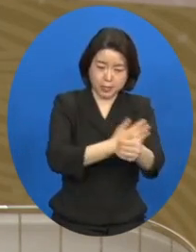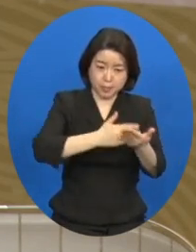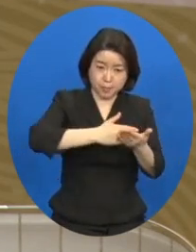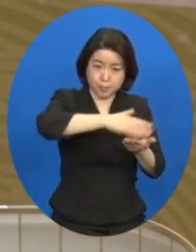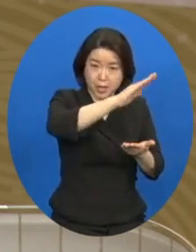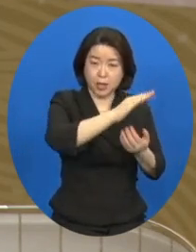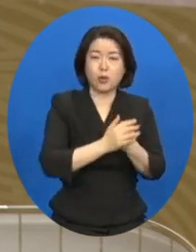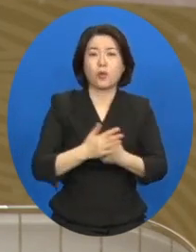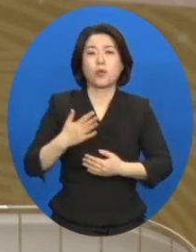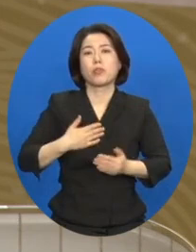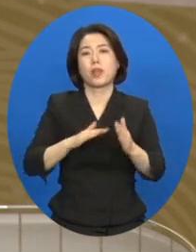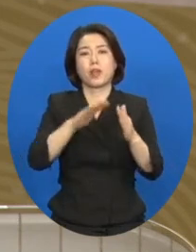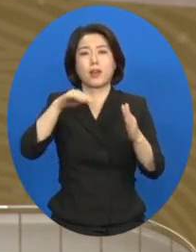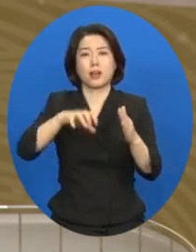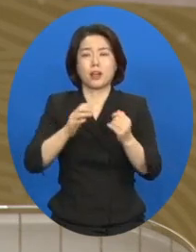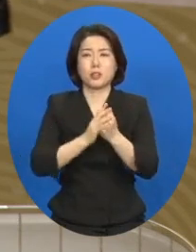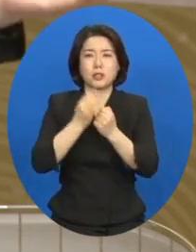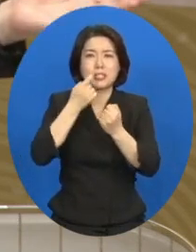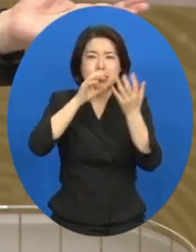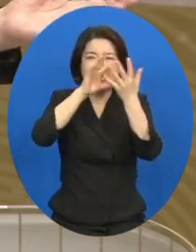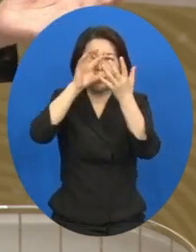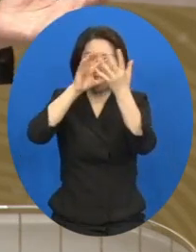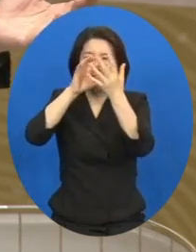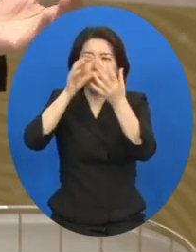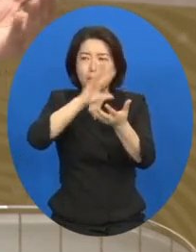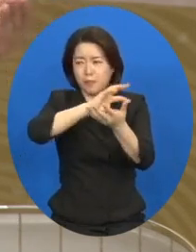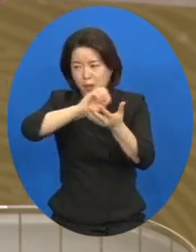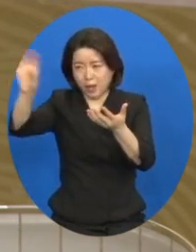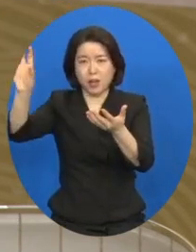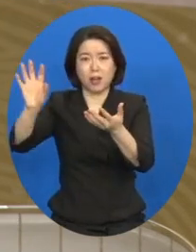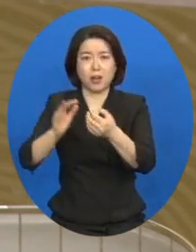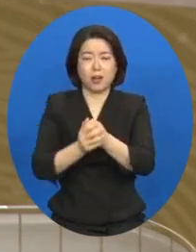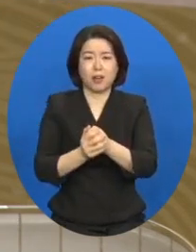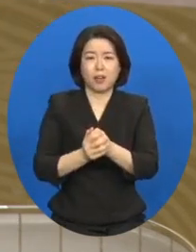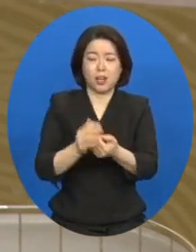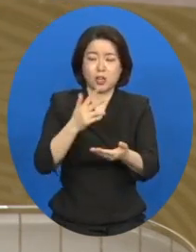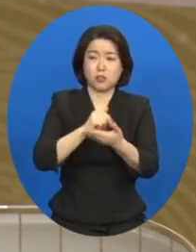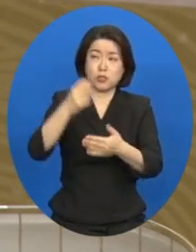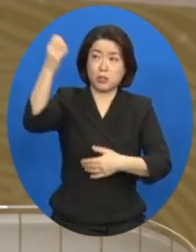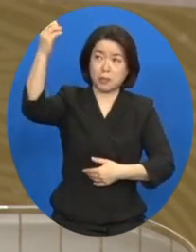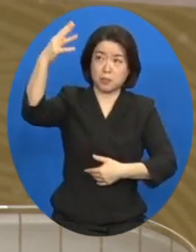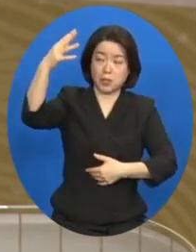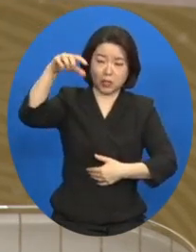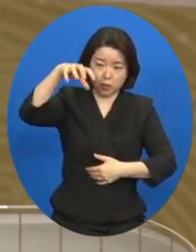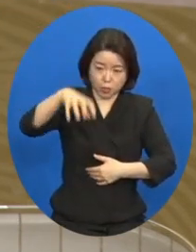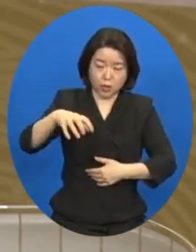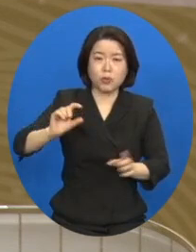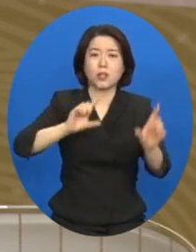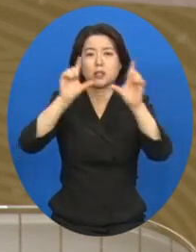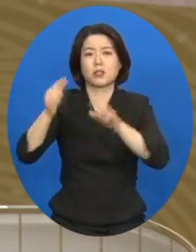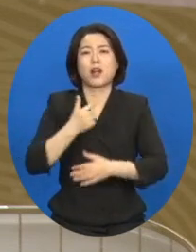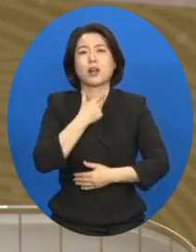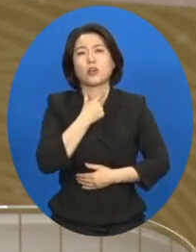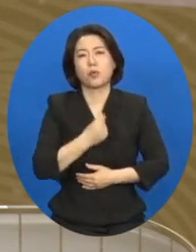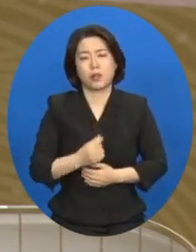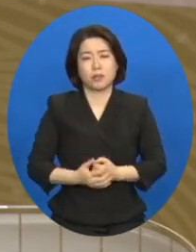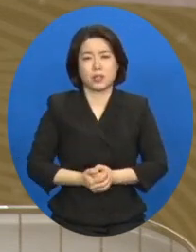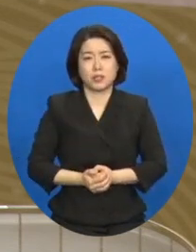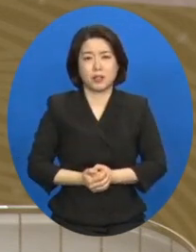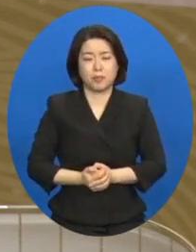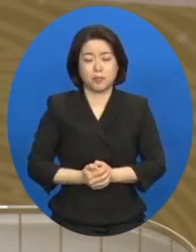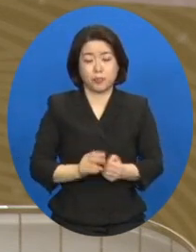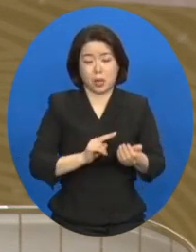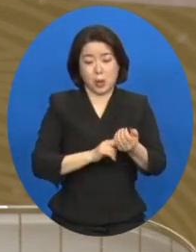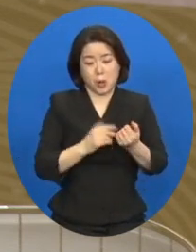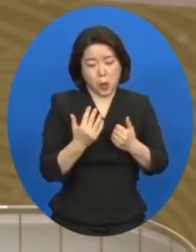우리 가정에 먹구름이 다 걷어지고 주님 빛 가운데 살기 원합니다. 감출